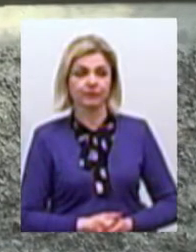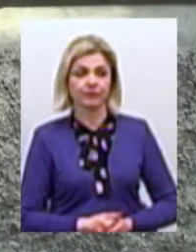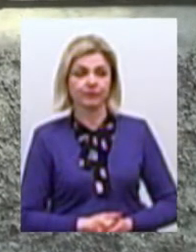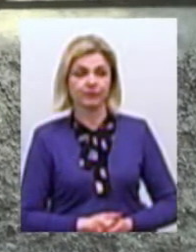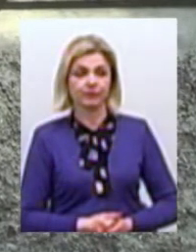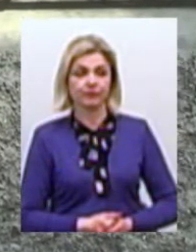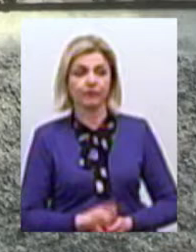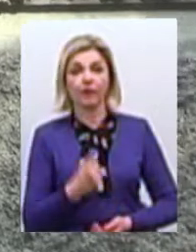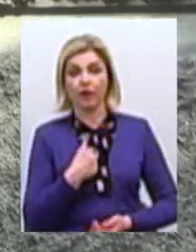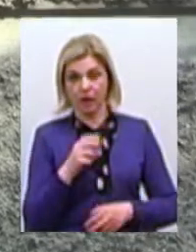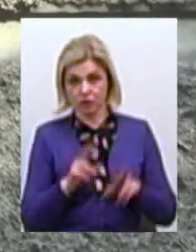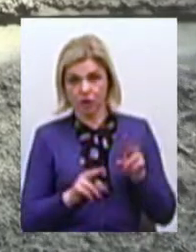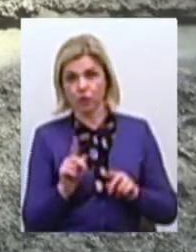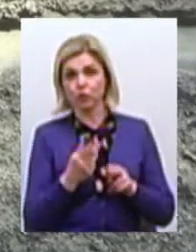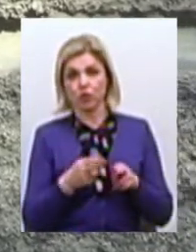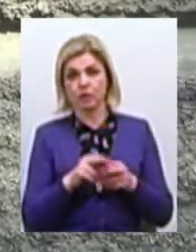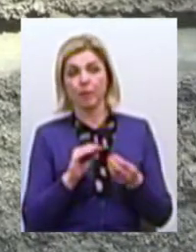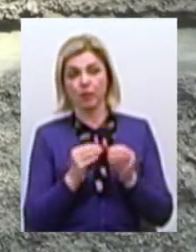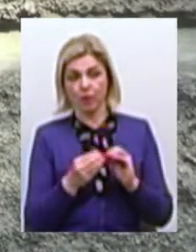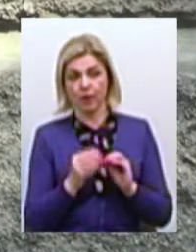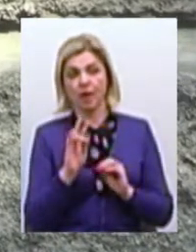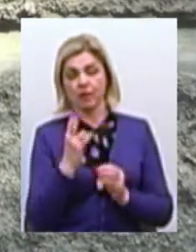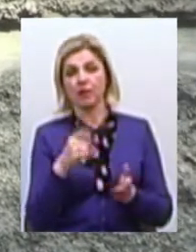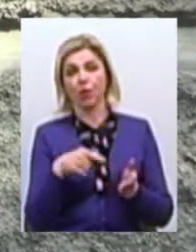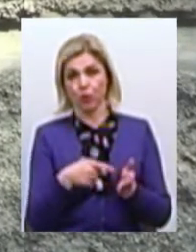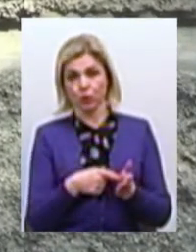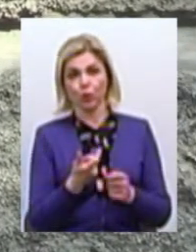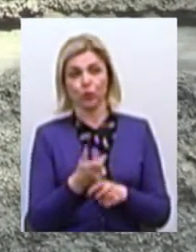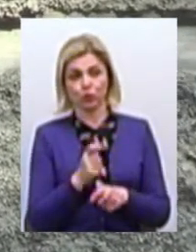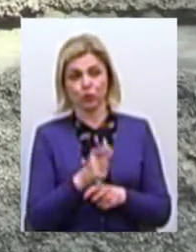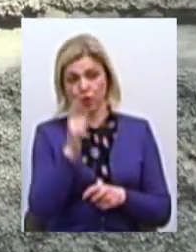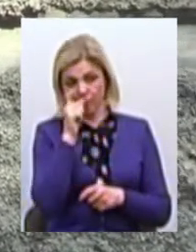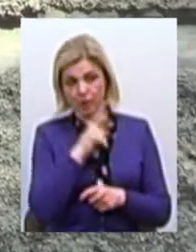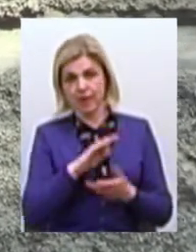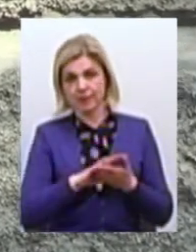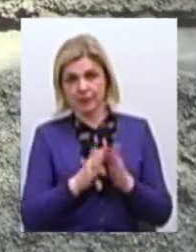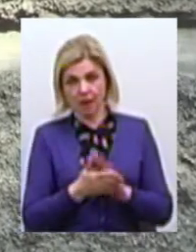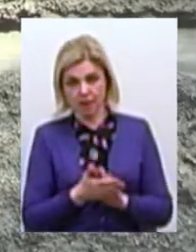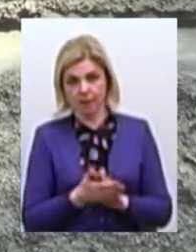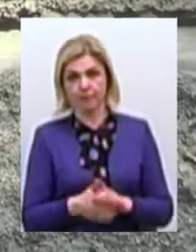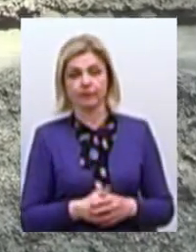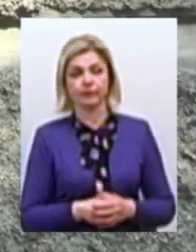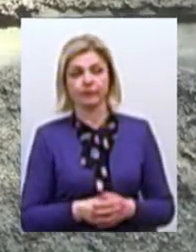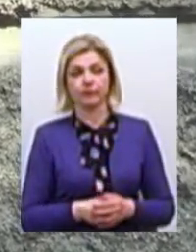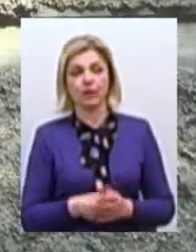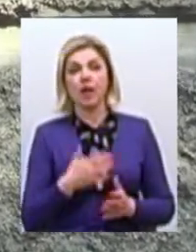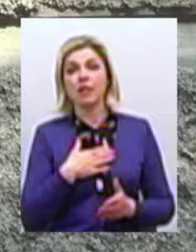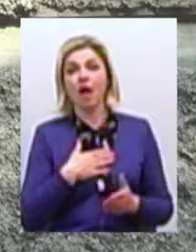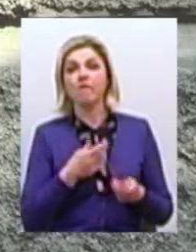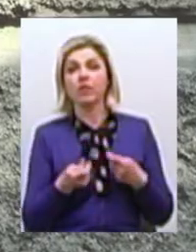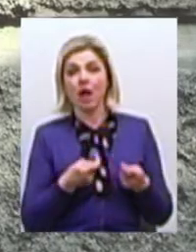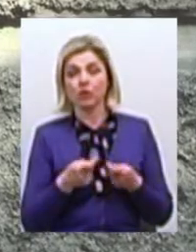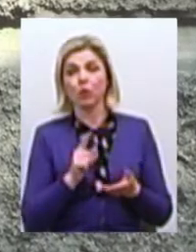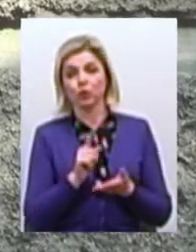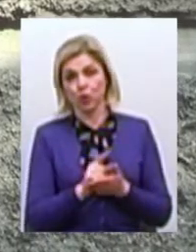Я вважаю, що ця проблема в Миколаєві дуже в поганому стані, і наша влада повинна на